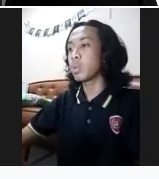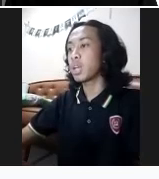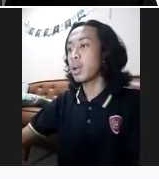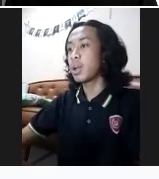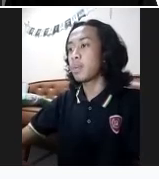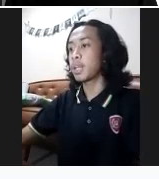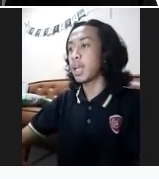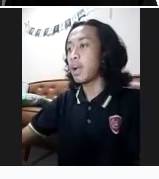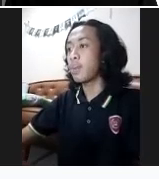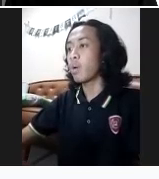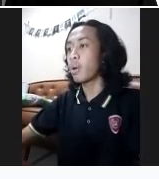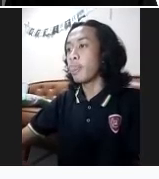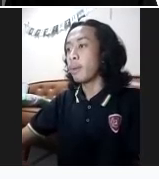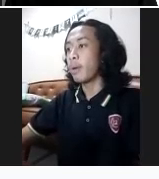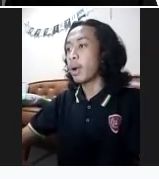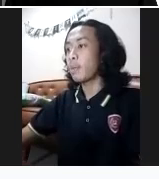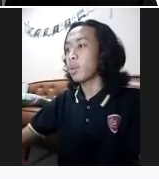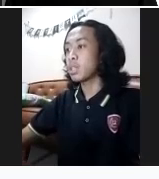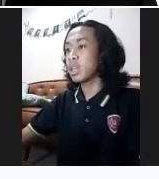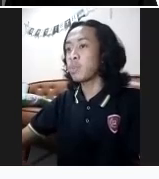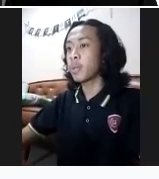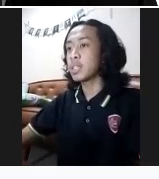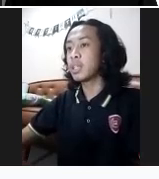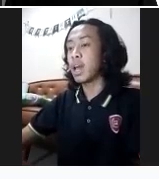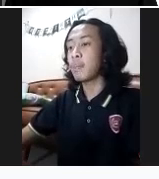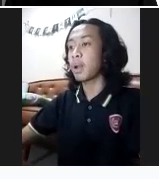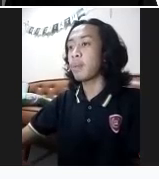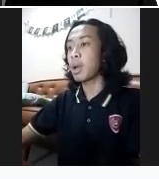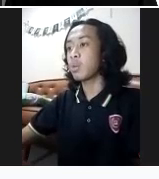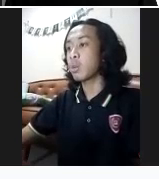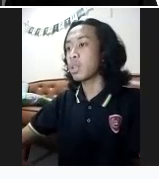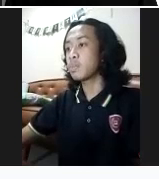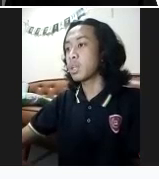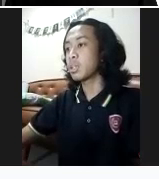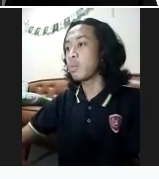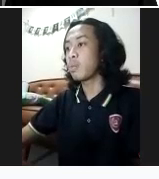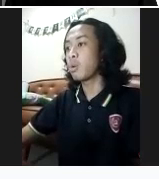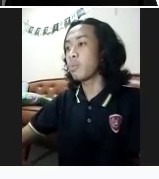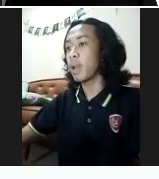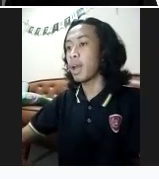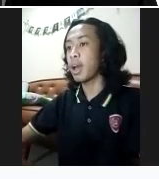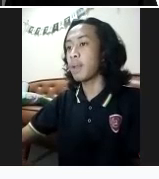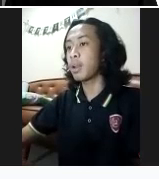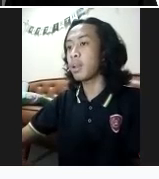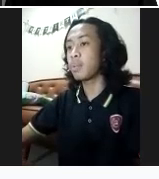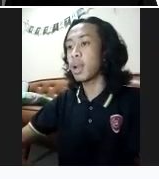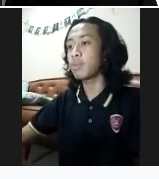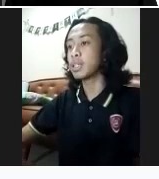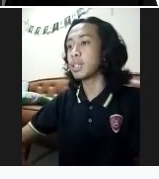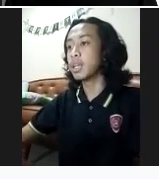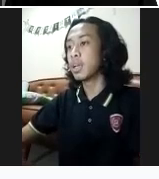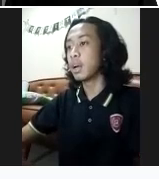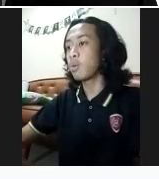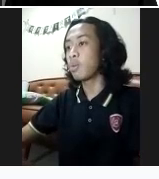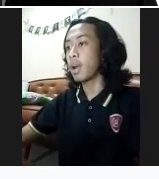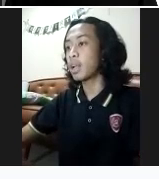Rocha dipercaya bahwa proses transformasi dan perkembangan kota-kota seperti Sao Paulo perlahan-lahan beradaptasi